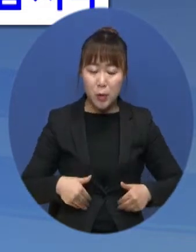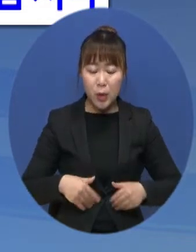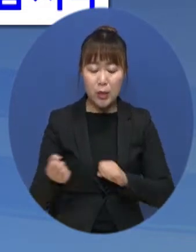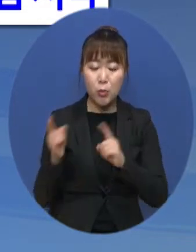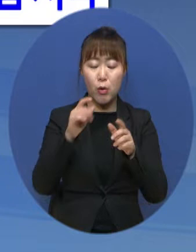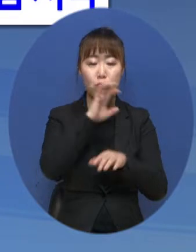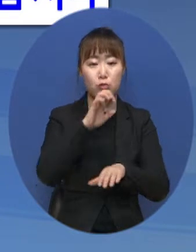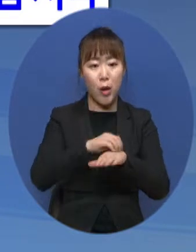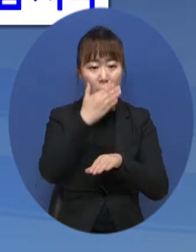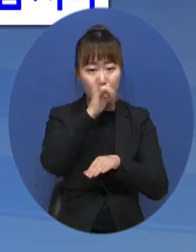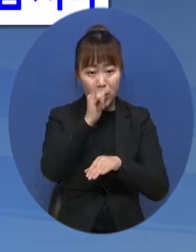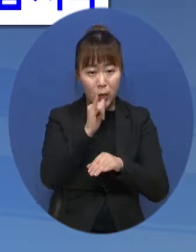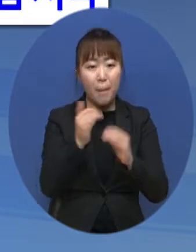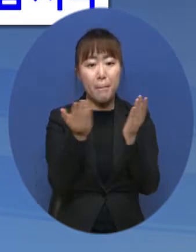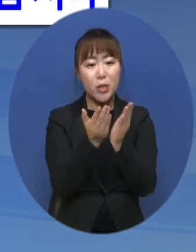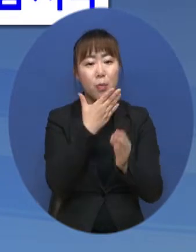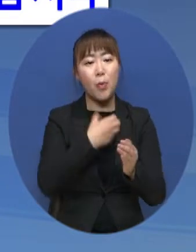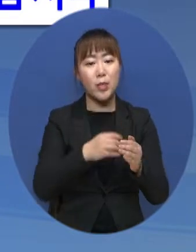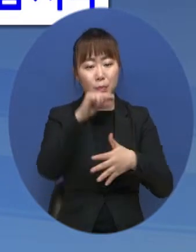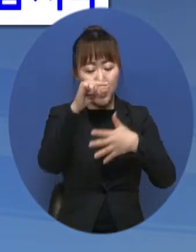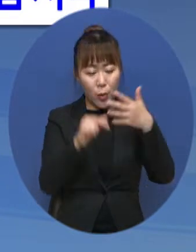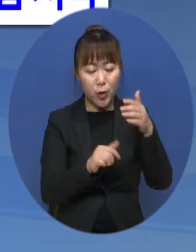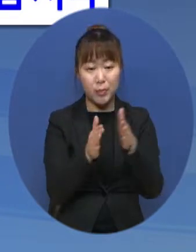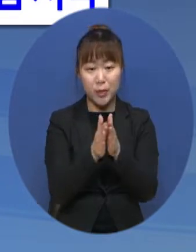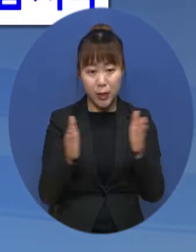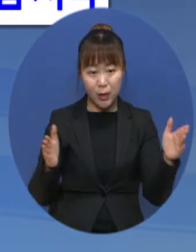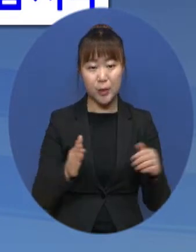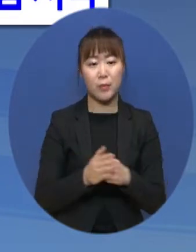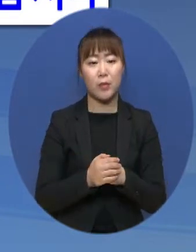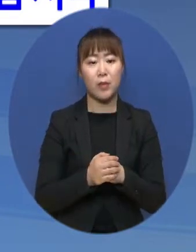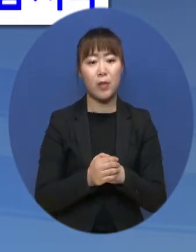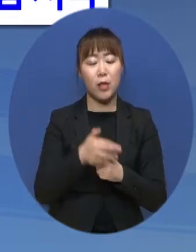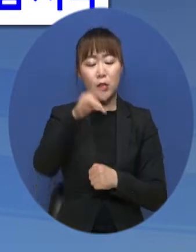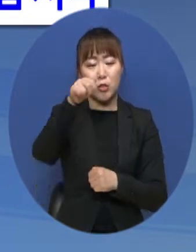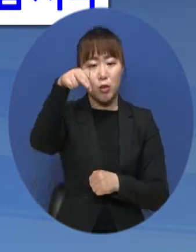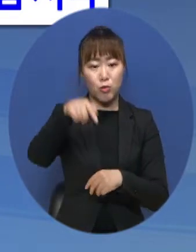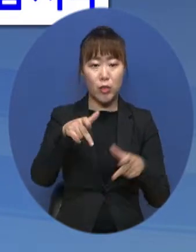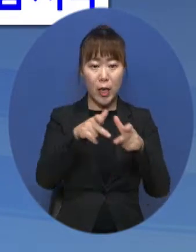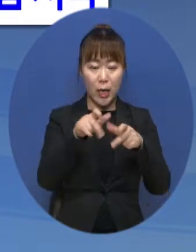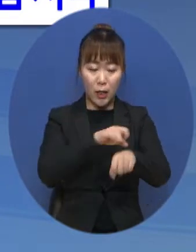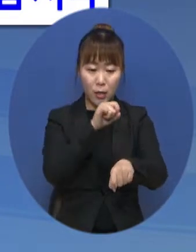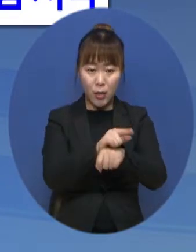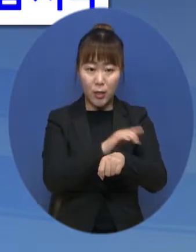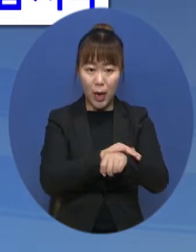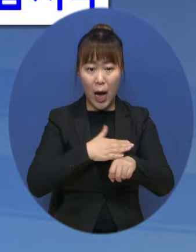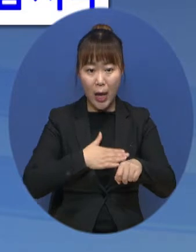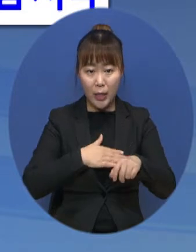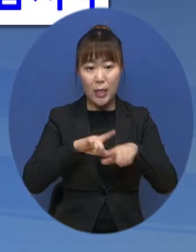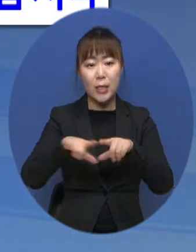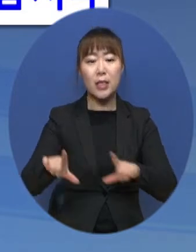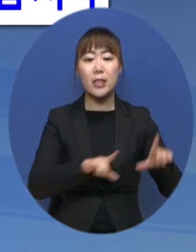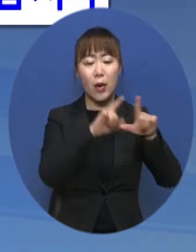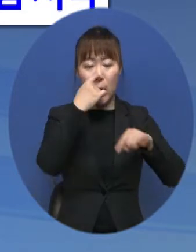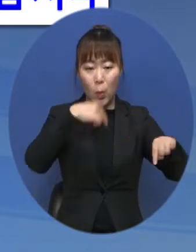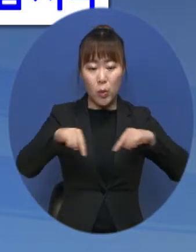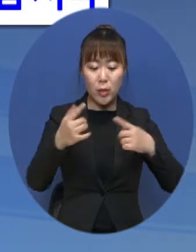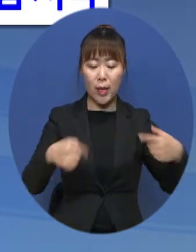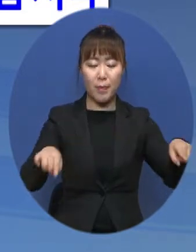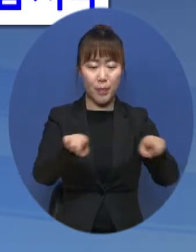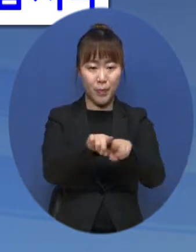수 있는 맞춤형 복지 프로그램을 도입했으며 척수장애인의 특성을 알고 있는 일상생활 코치가